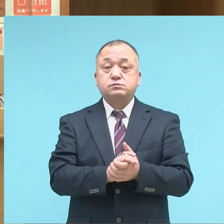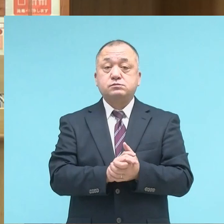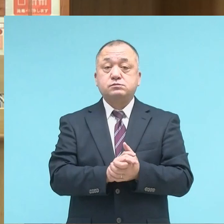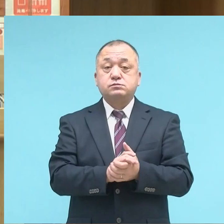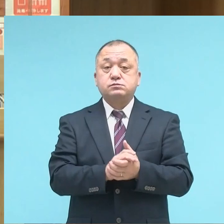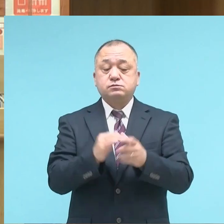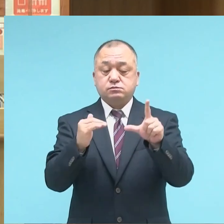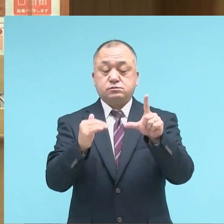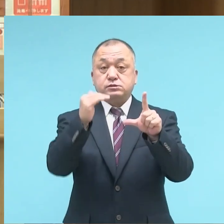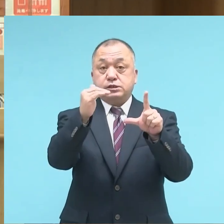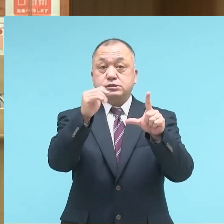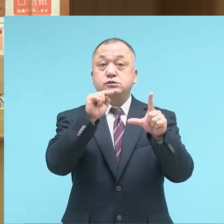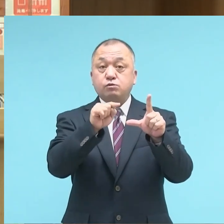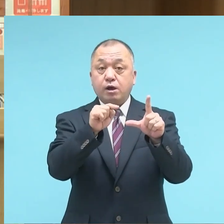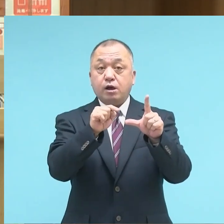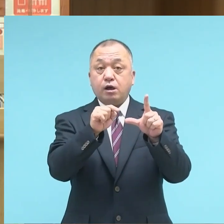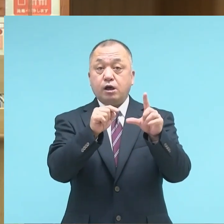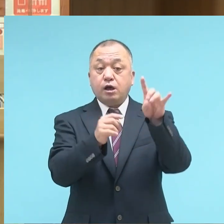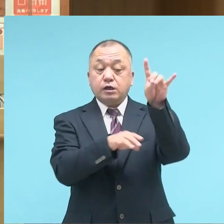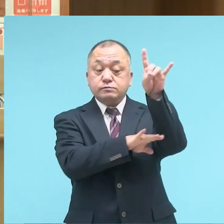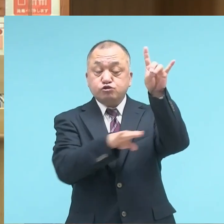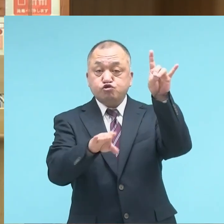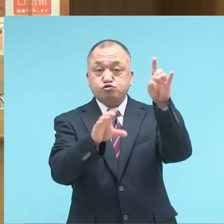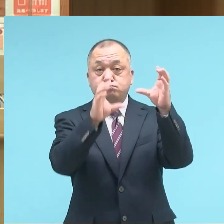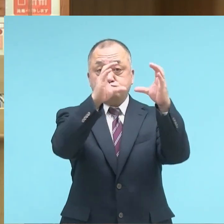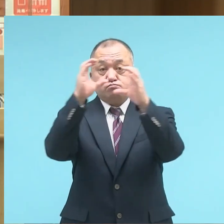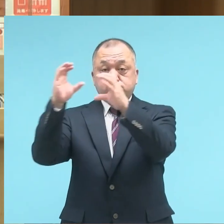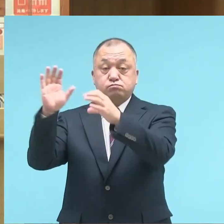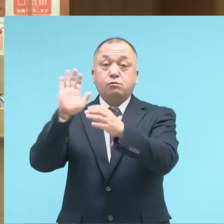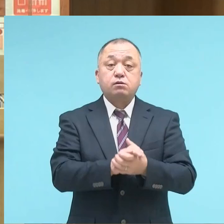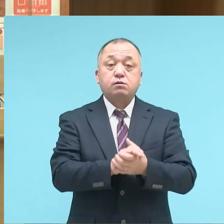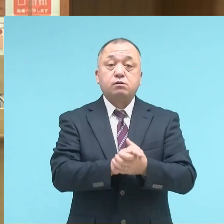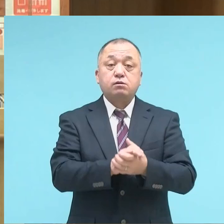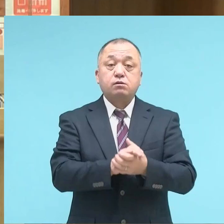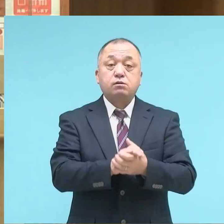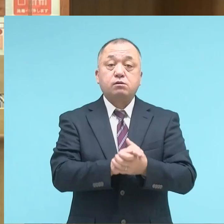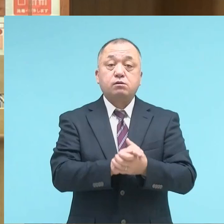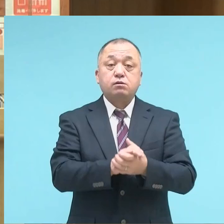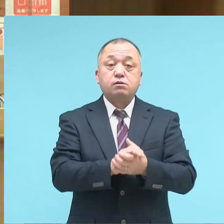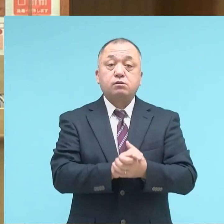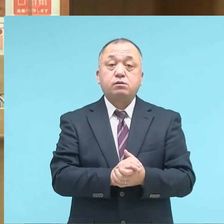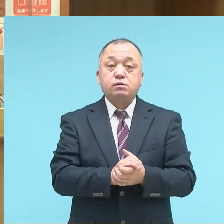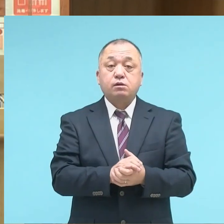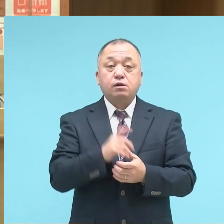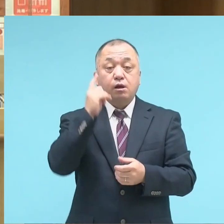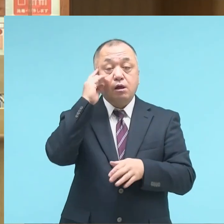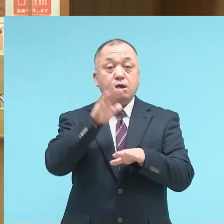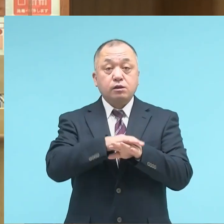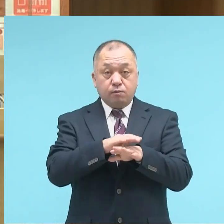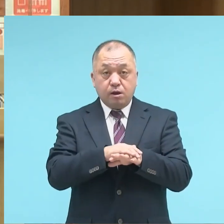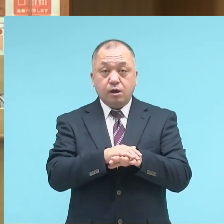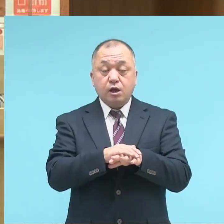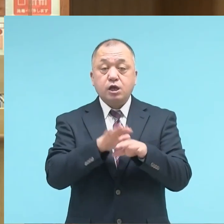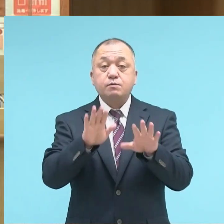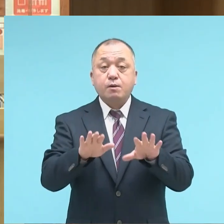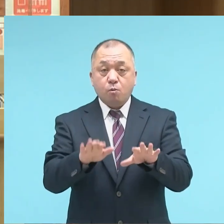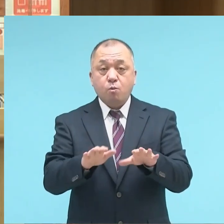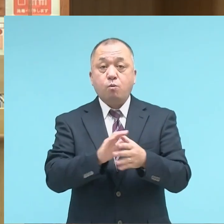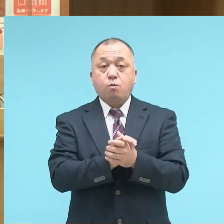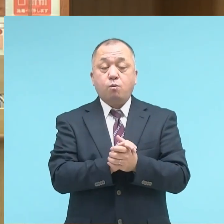行については指標を7つ示させていただいてますので、そこについてはその考え方というのは今現在